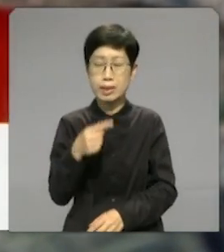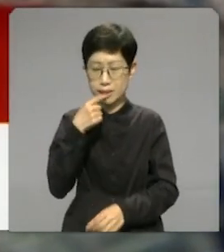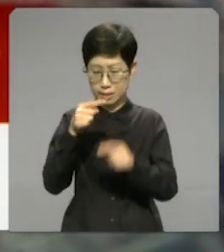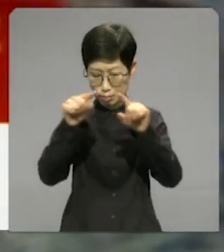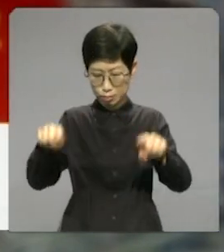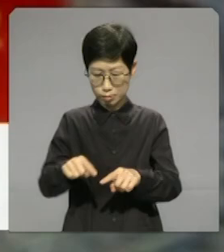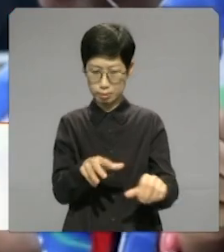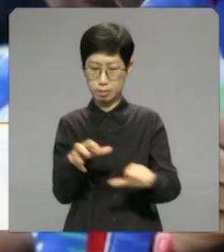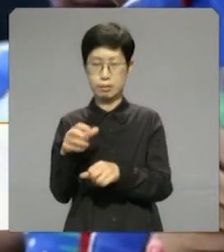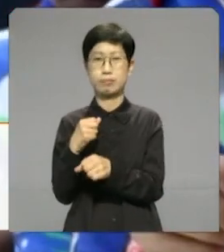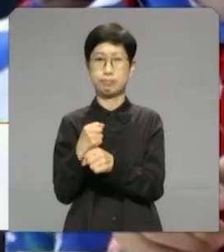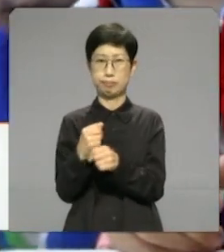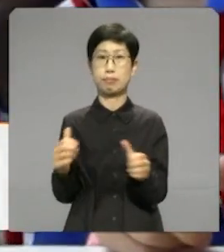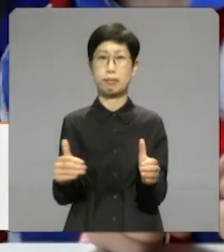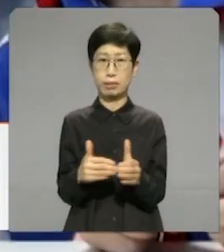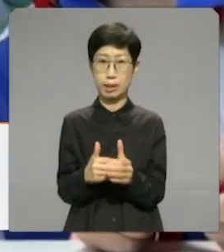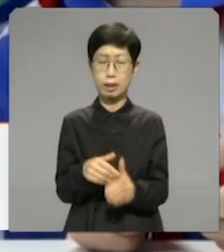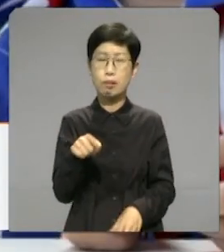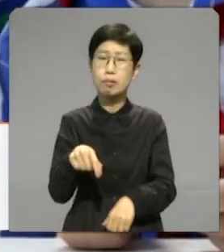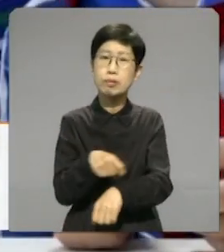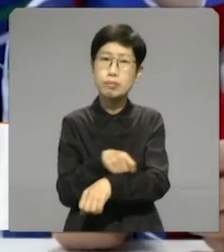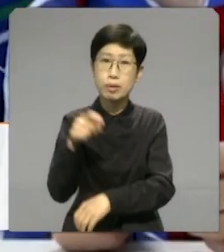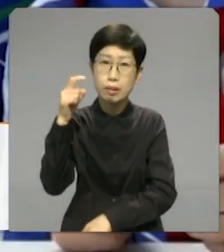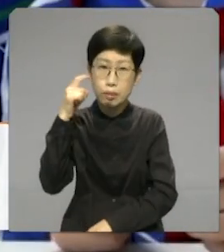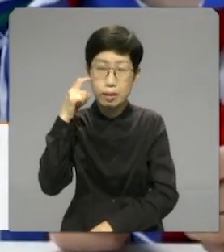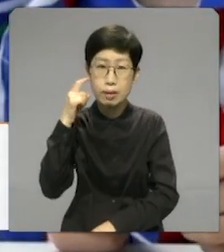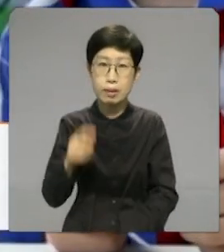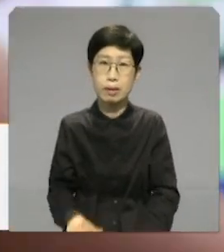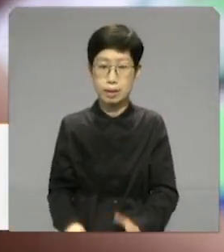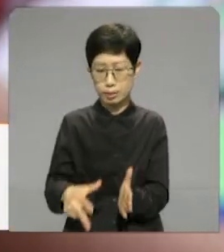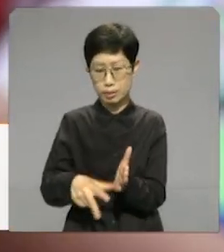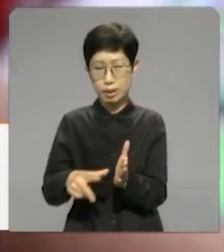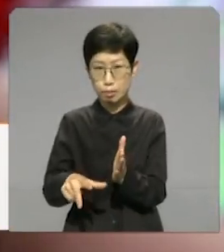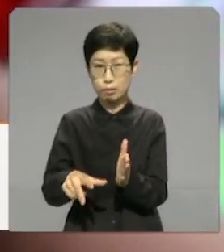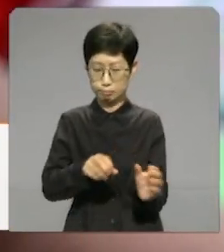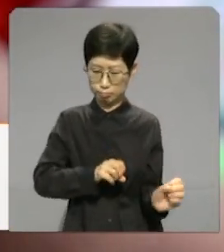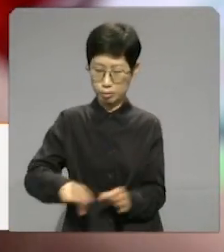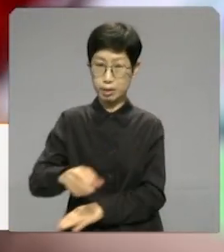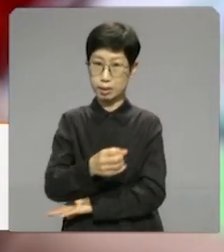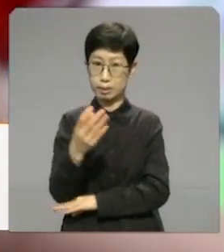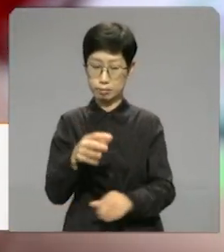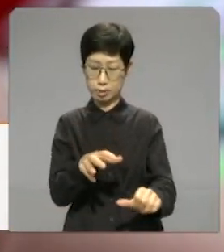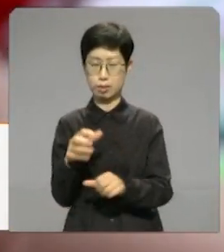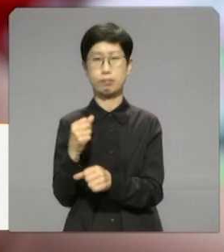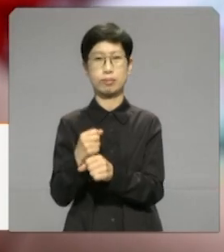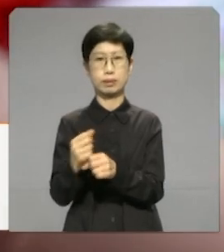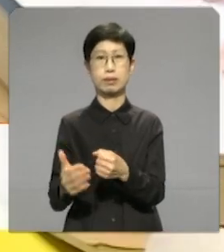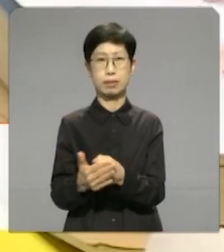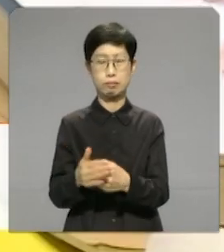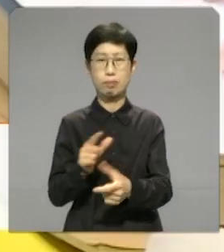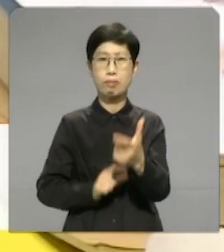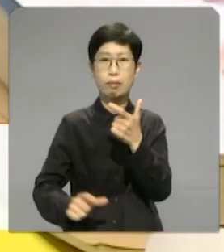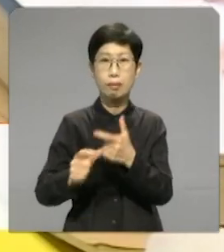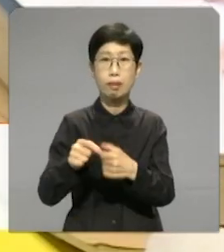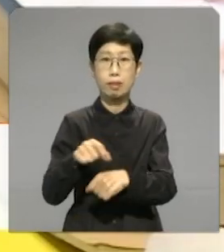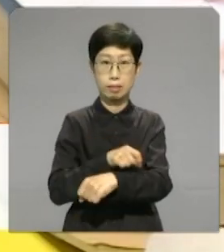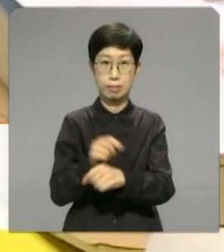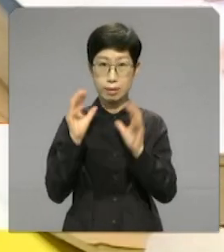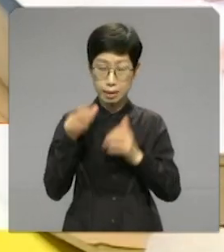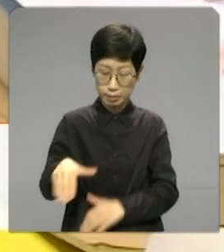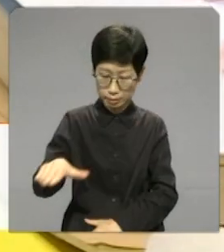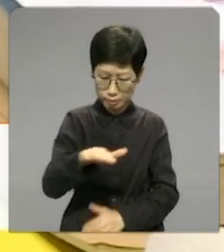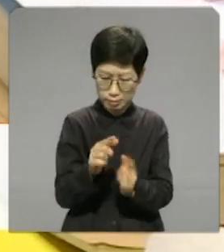낸 작품인데요 종이 작품의 특별한 점은 재료가 오직 버려진 신문으로 만들었다는 것 아이들의